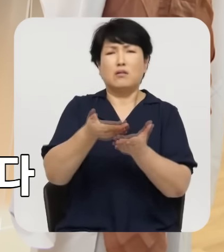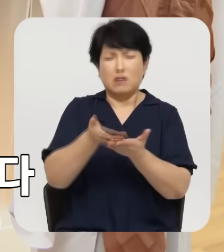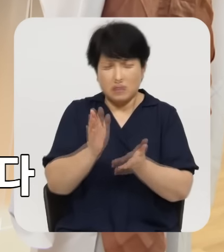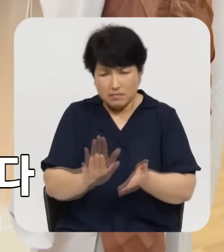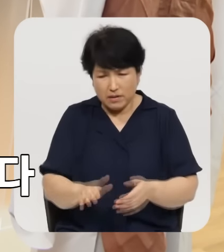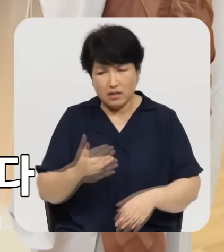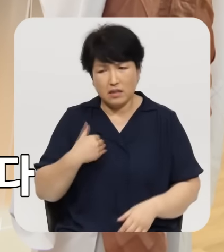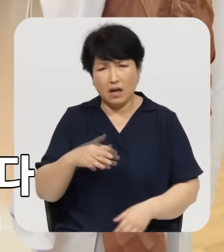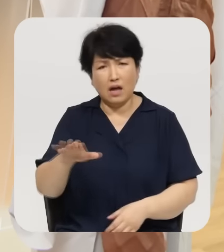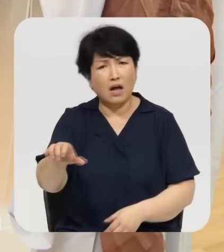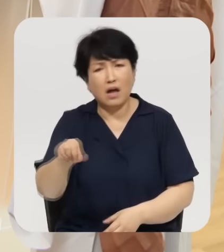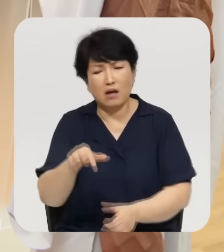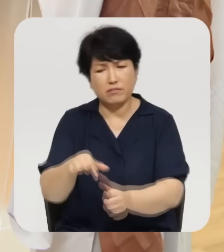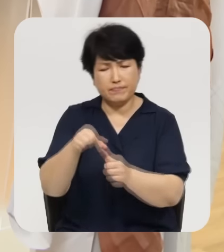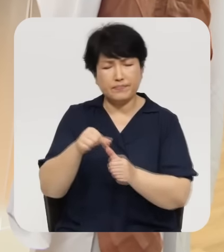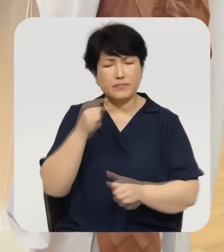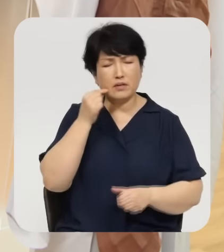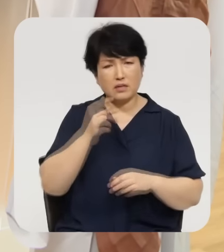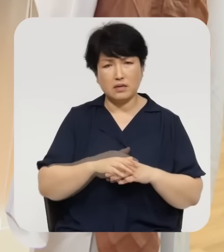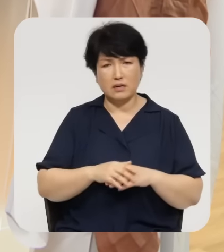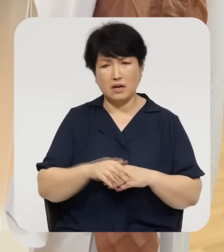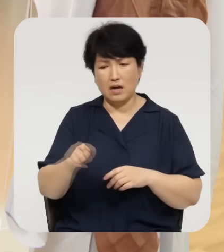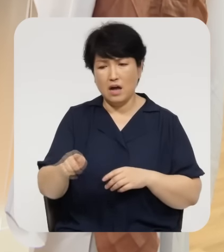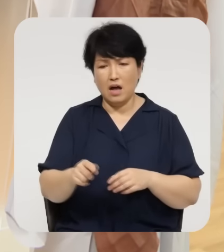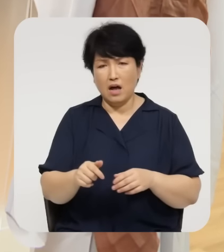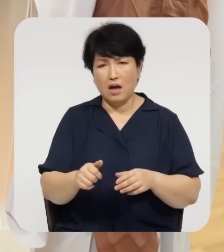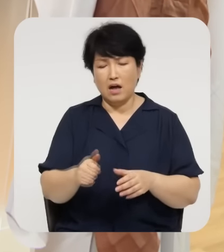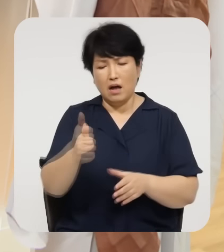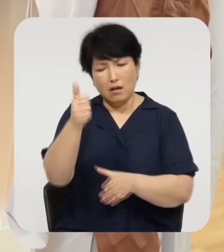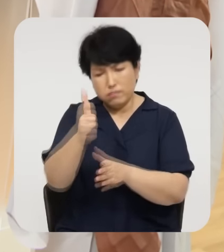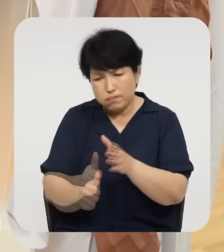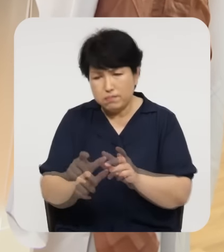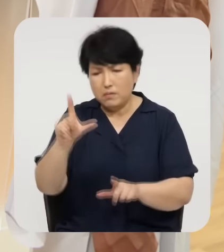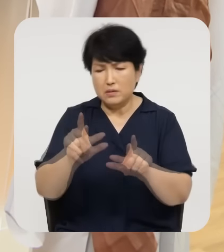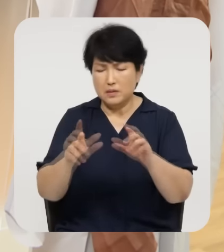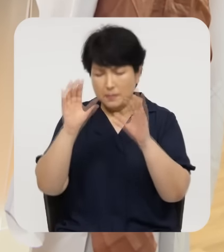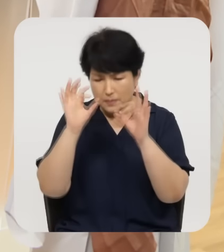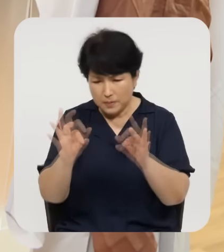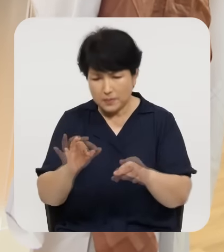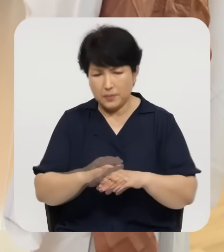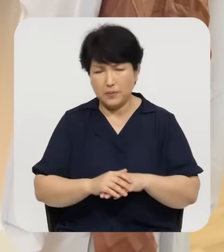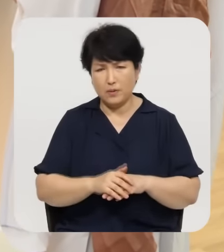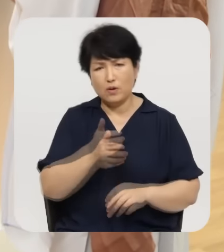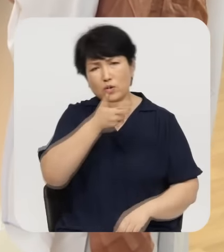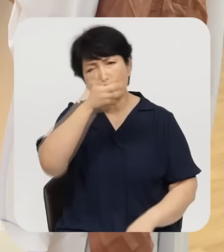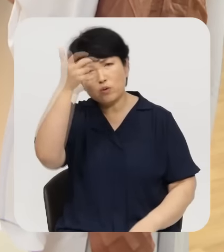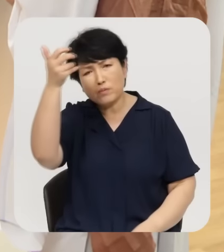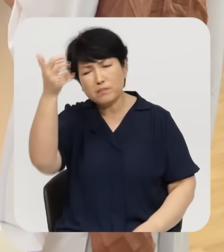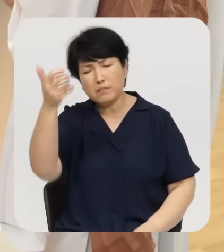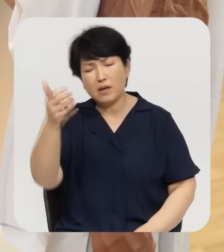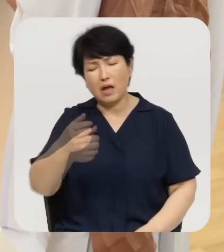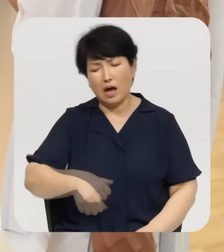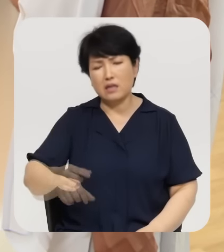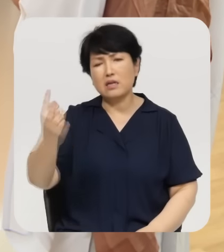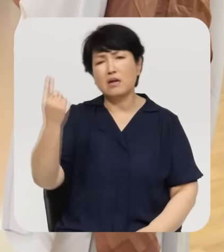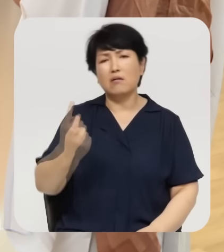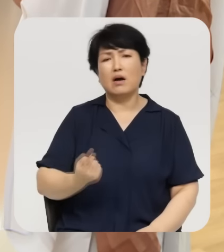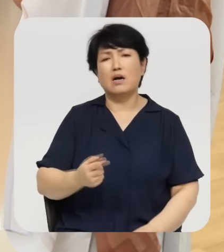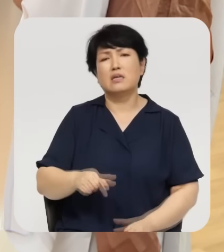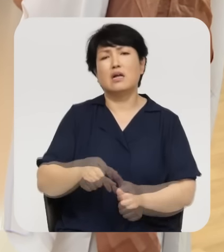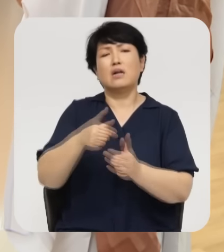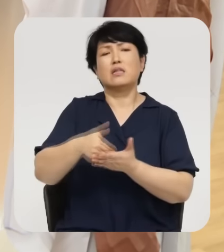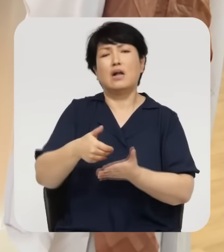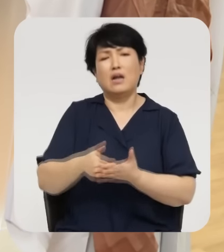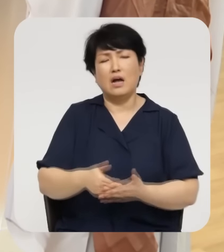구해주지 못했습니다. 오랜 시간 물속에 갇혀있던 모습, 꿈에 나타나서 구해주지 않았냐고 울던 모습은